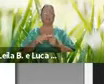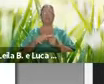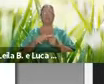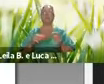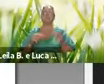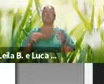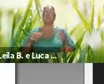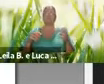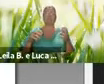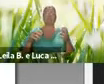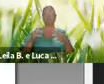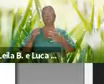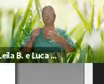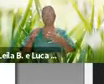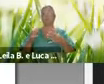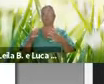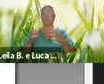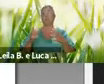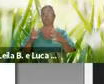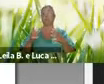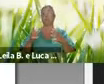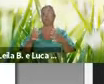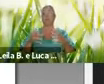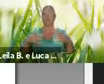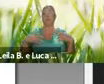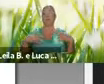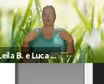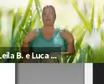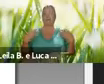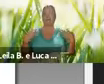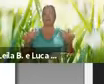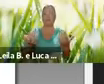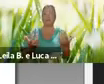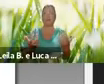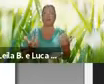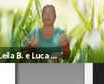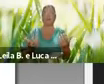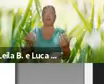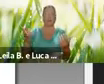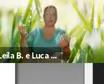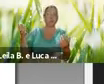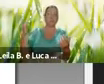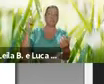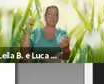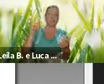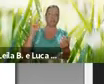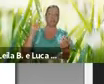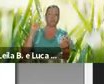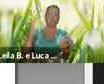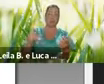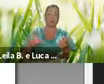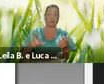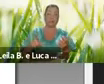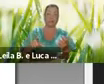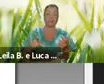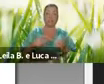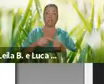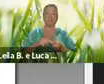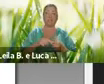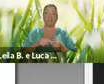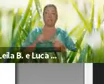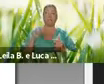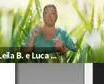Silva, no? Quer dizer, lui non percepiva, eseguiva. Andrea Luiz lo percepiva perché